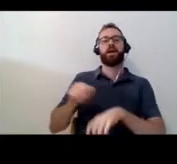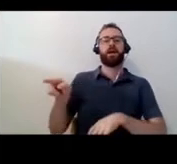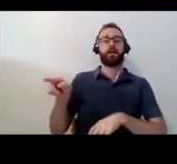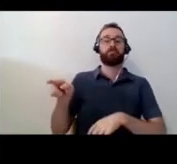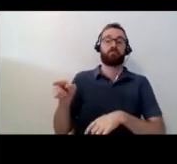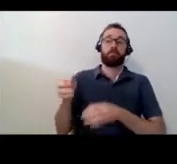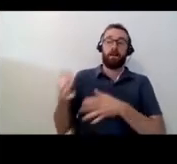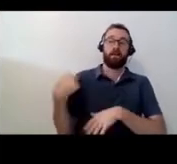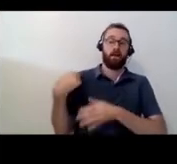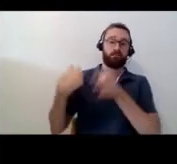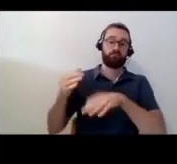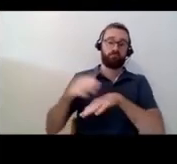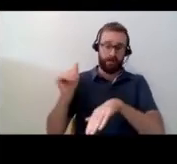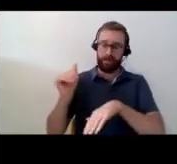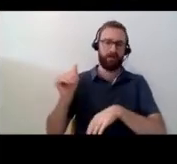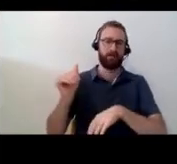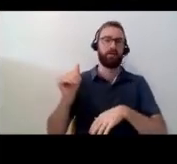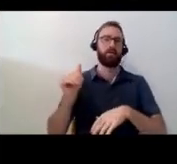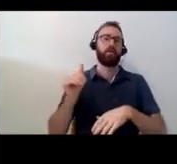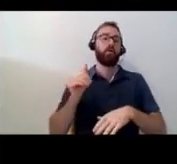d'appel, d'interdire la mise à mort des animaux.